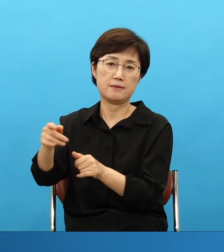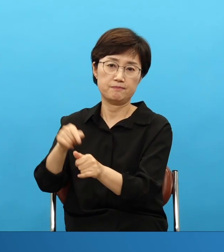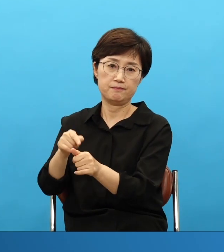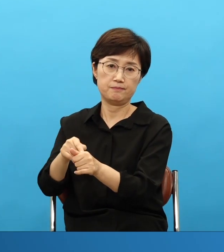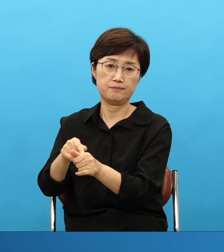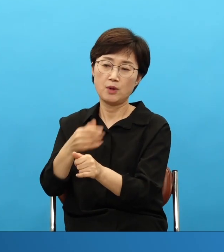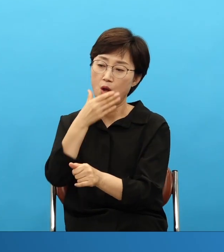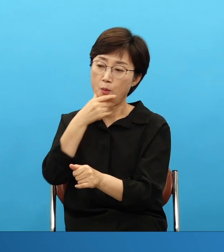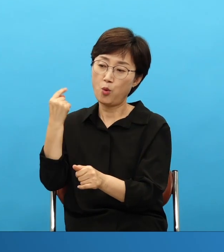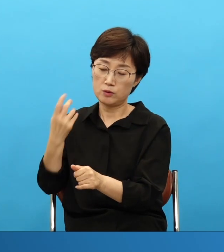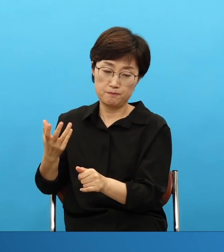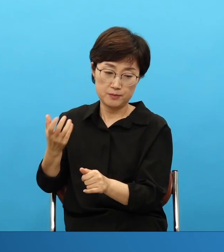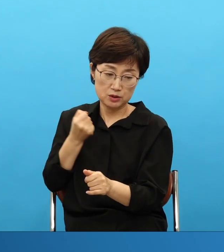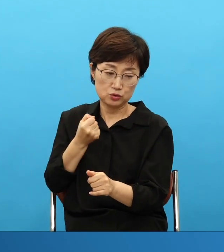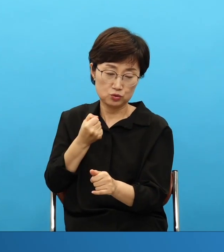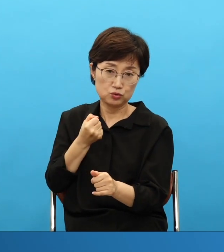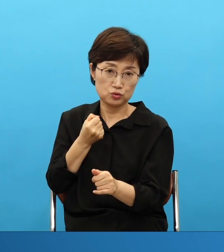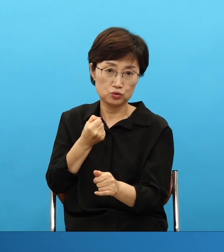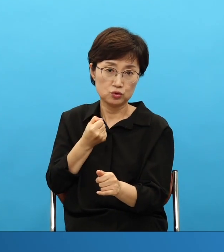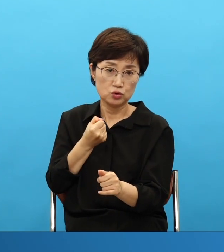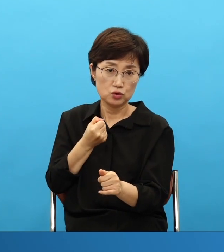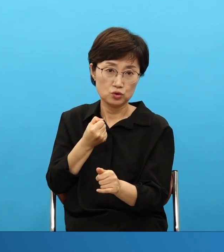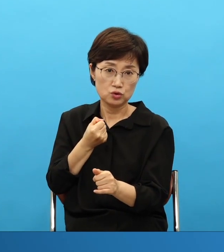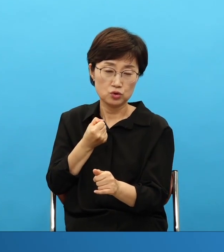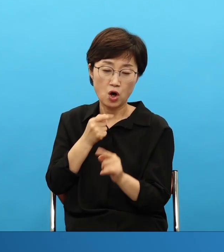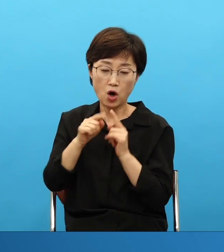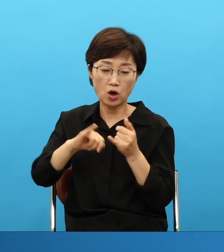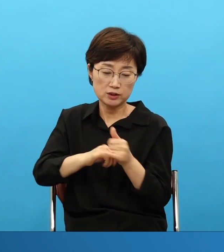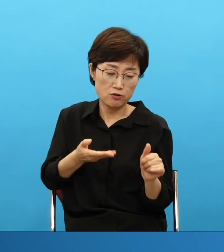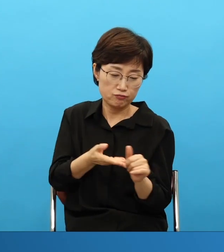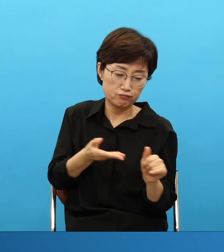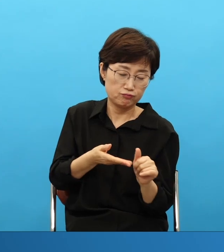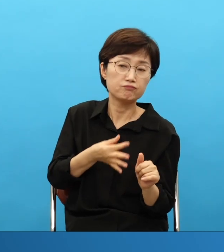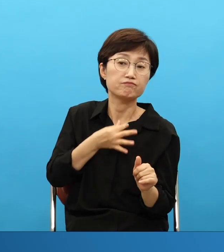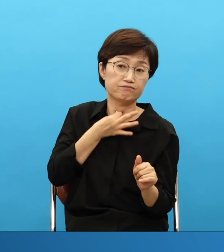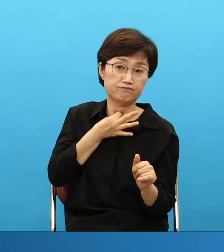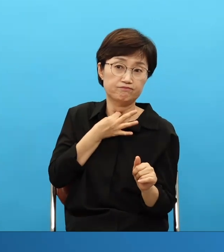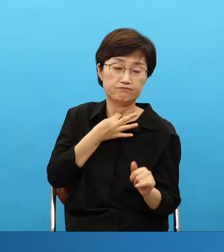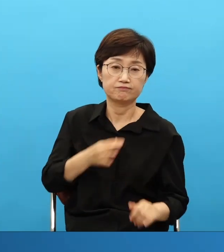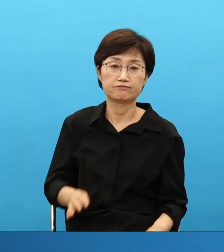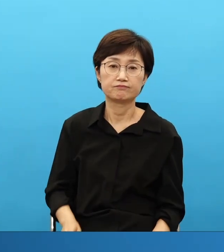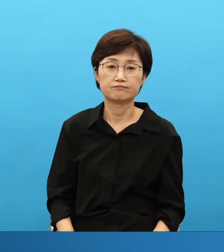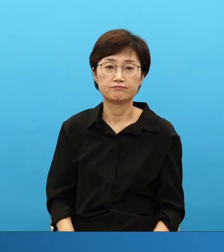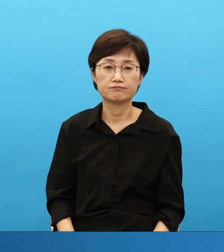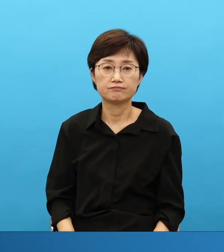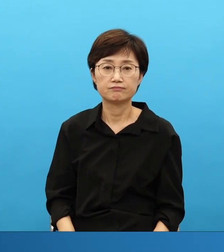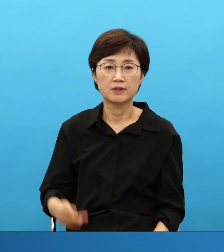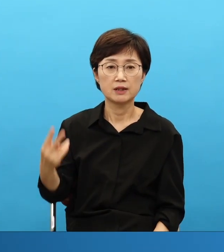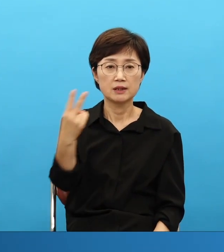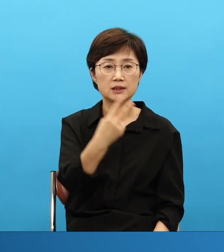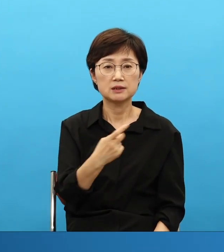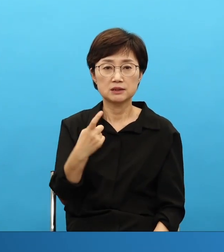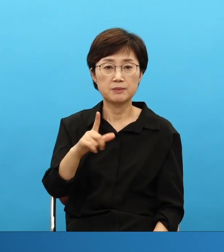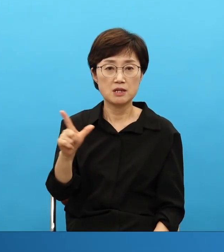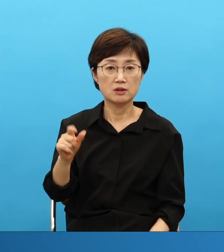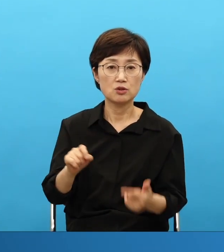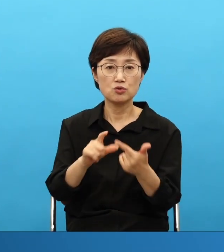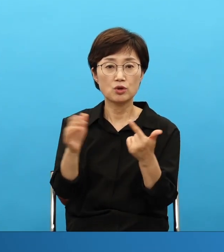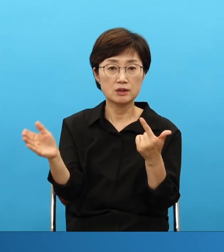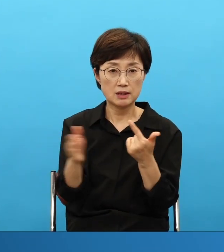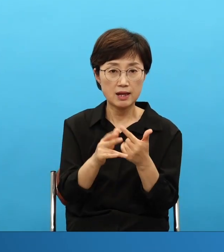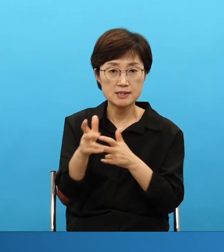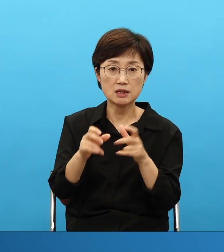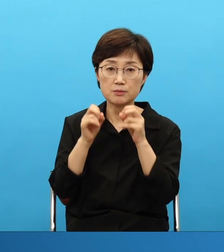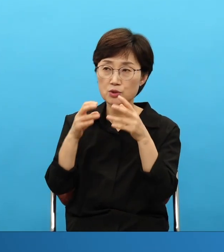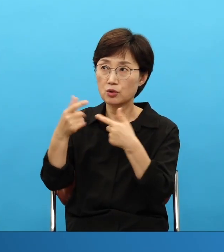분야에 빛을 비출 렘넌트를 키우는 언약의 여정을 걷고 있습니다 예 제가 2011년도 6월 쯤에 산업